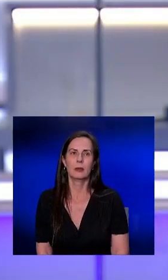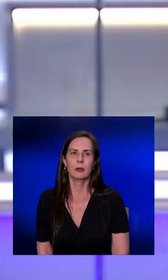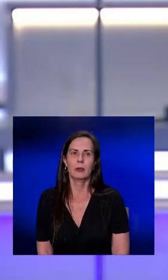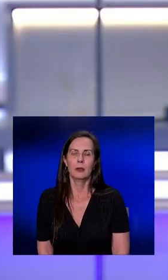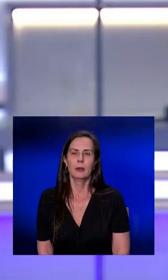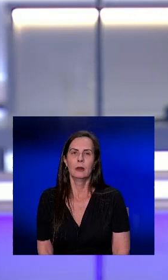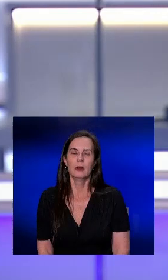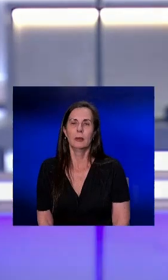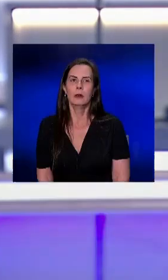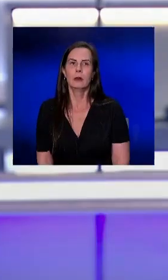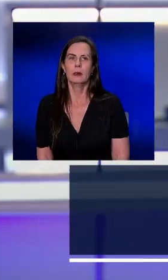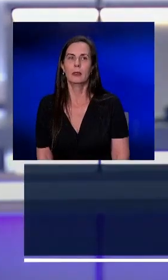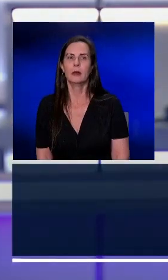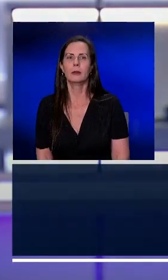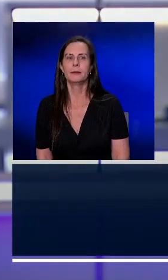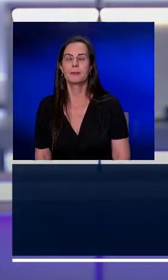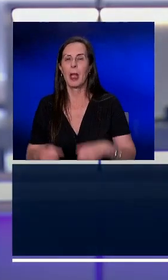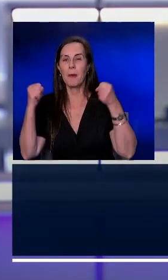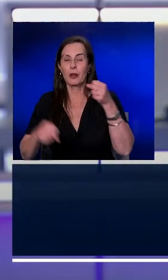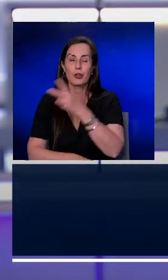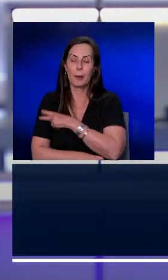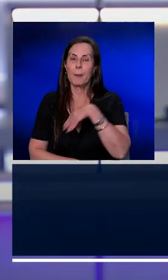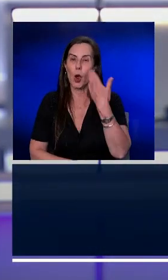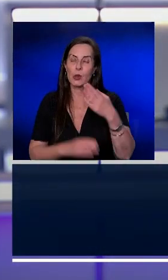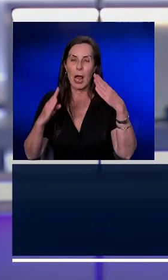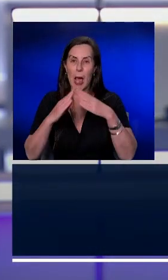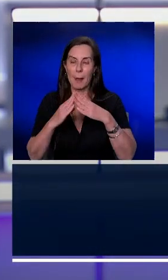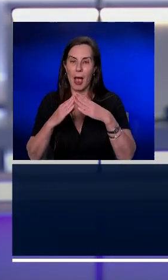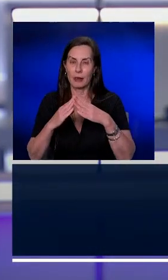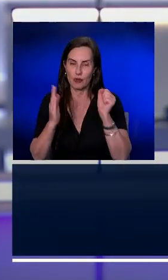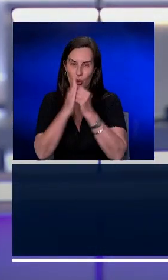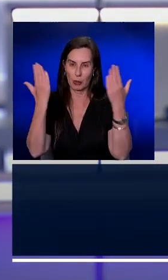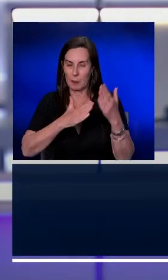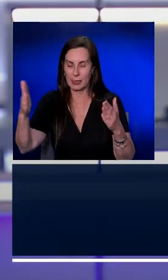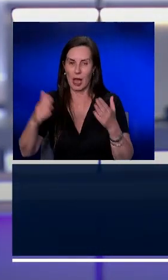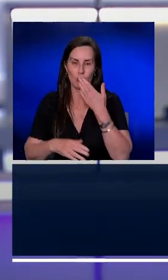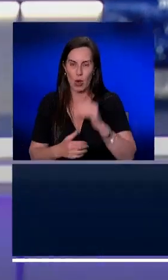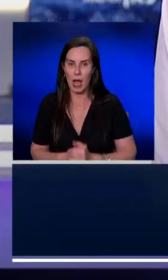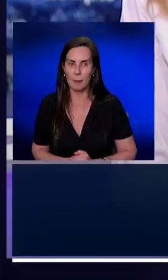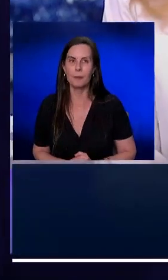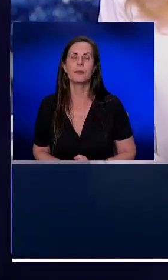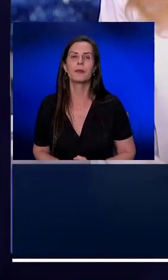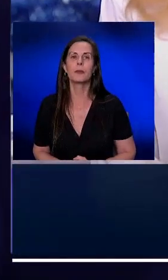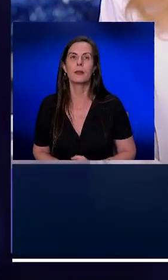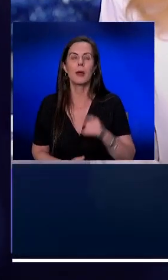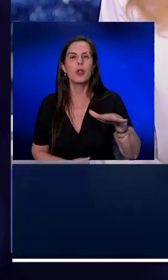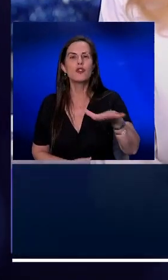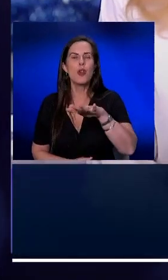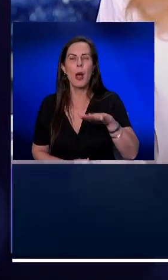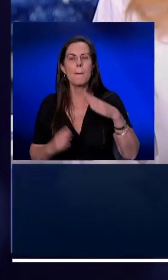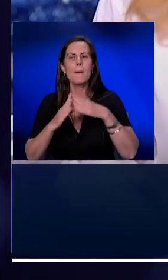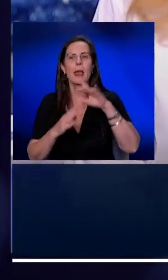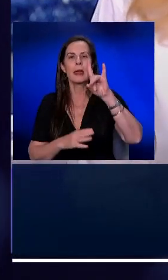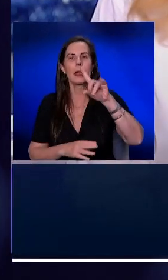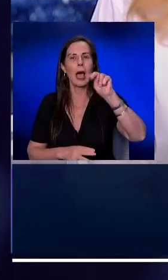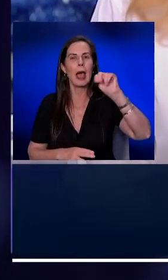והערב עימותים אלימים בין מפגינים לשוטרים מחוץ לביתה של העיתונאית בירושלים. סולימן מסעודה, אתה בשכונת בית חנינה, מה